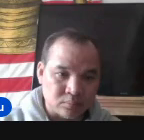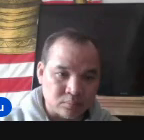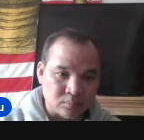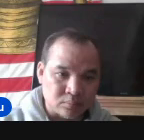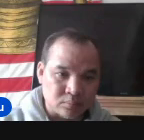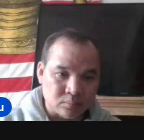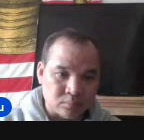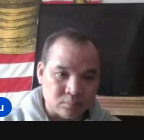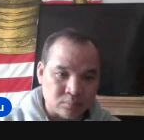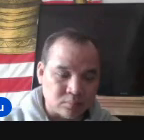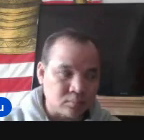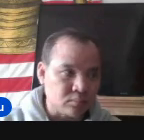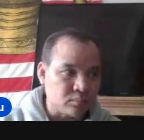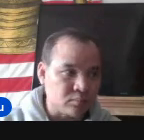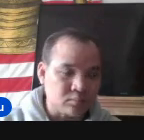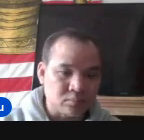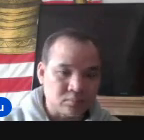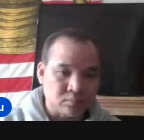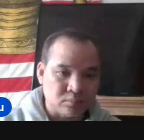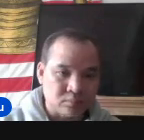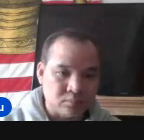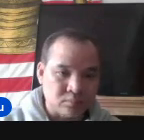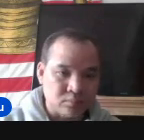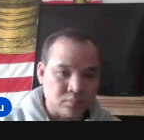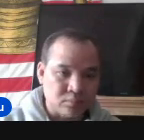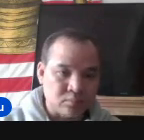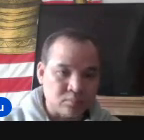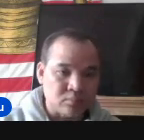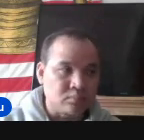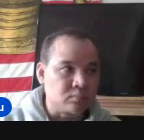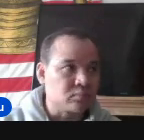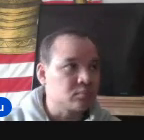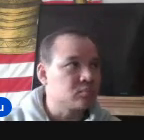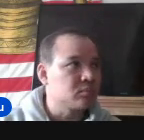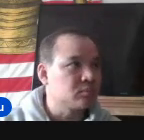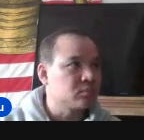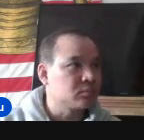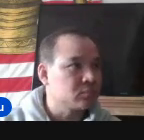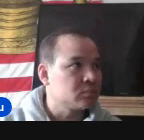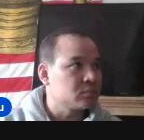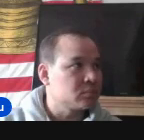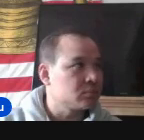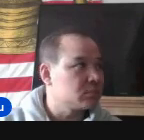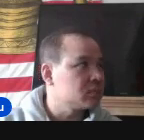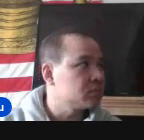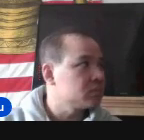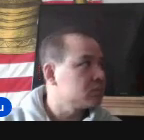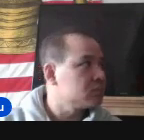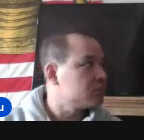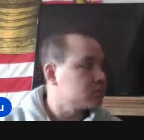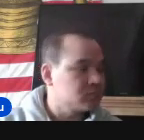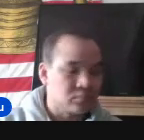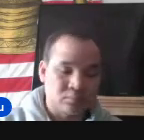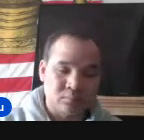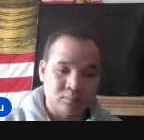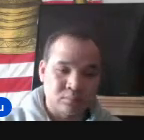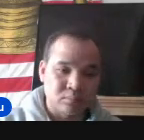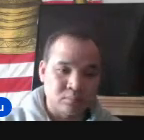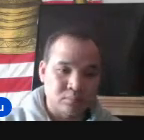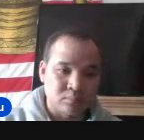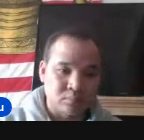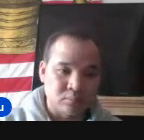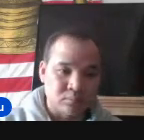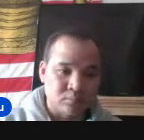าเนอปอแตกนะครับตอนนั้นพอแตกปั๊บเนี่ยโอ้โหมีคลื่นอพยพเข้ามาที่ไทยจำนวนมากเลยนะครับทีนี้กะเหรี่ยงพุทธเนี่ยเขาเรียก